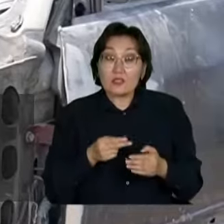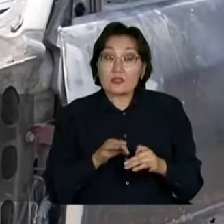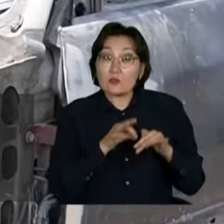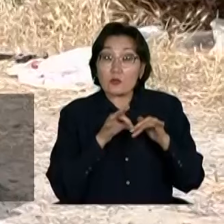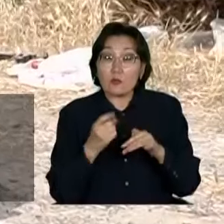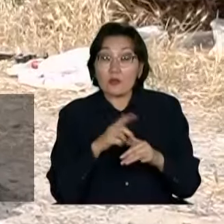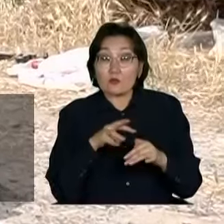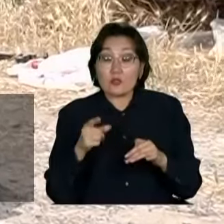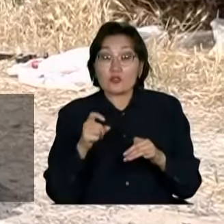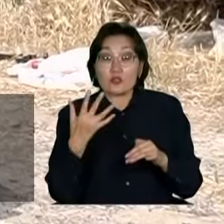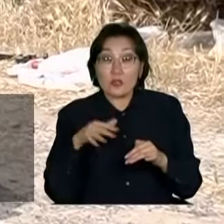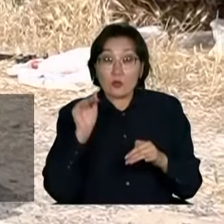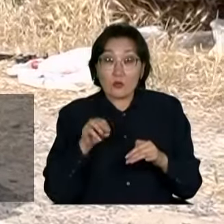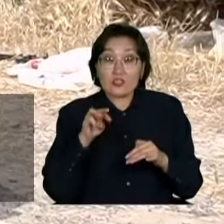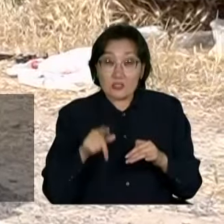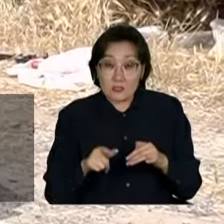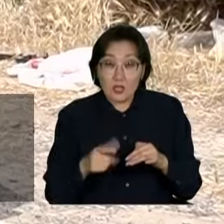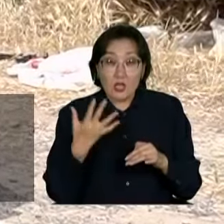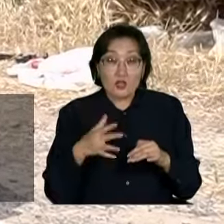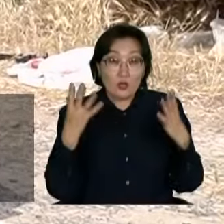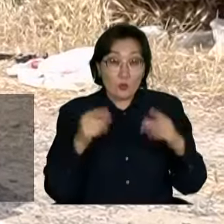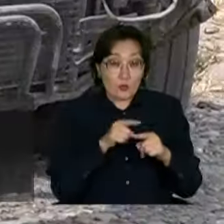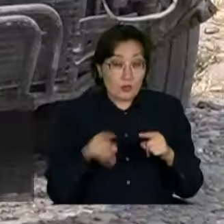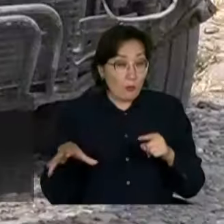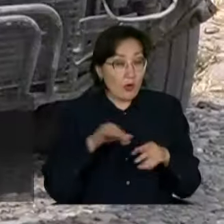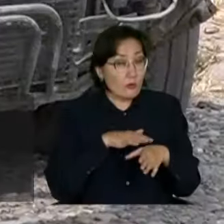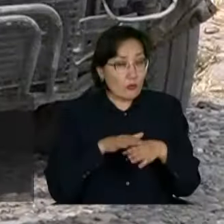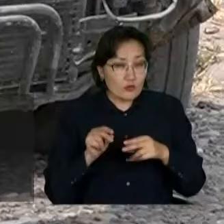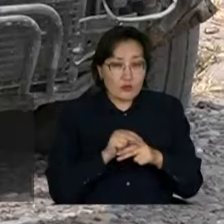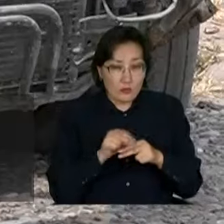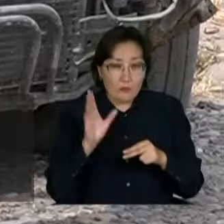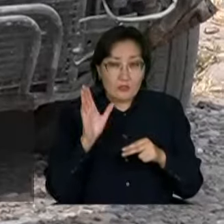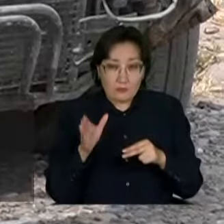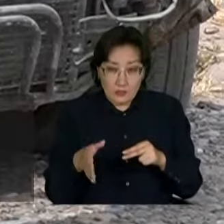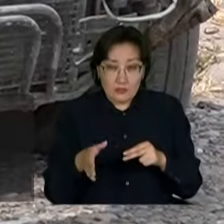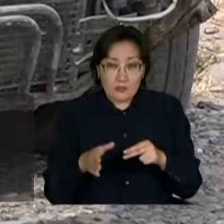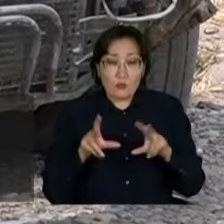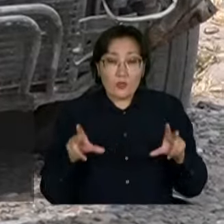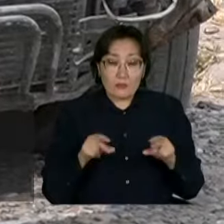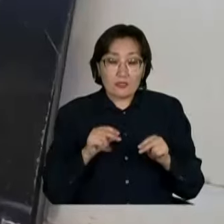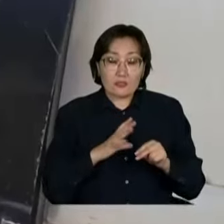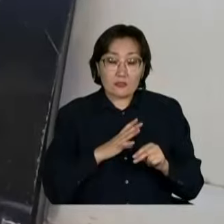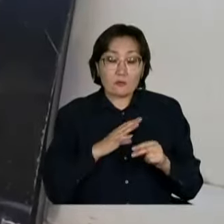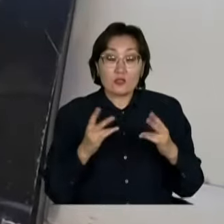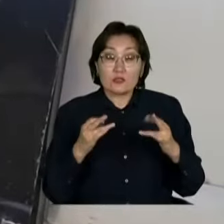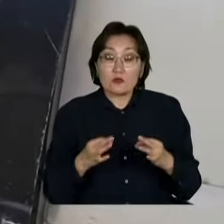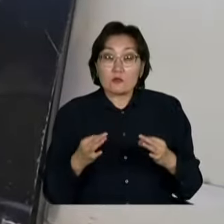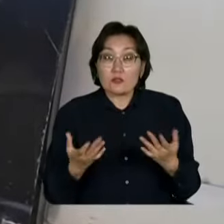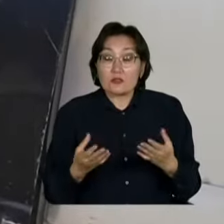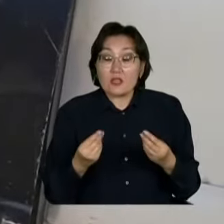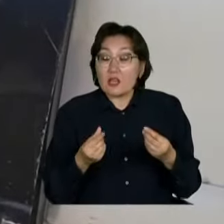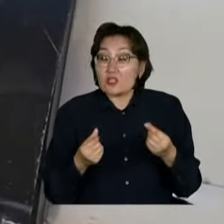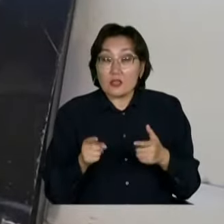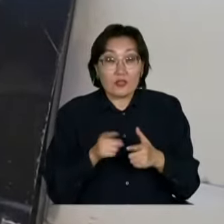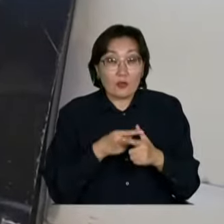1 миллион 150 мың теңгеге 50 күннің ішінде бәрін мінсіз етіп жөндеп береміз деп уәде берген. Бірақ не берген ақша,